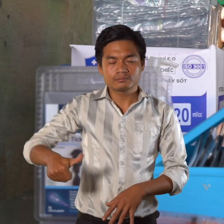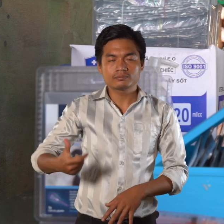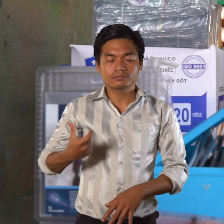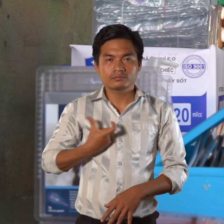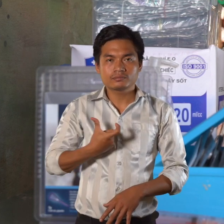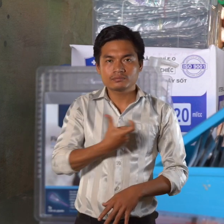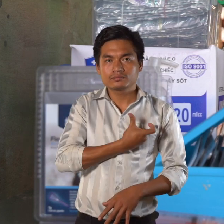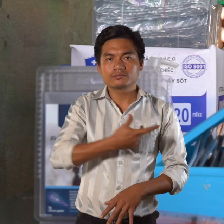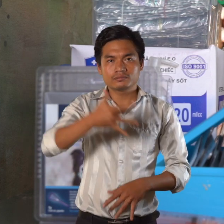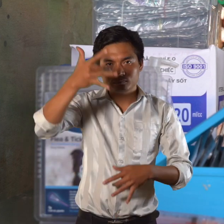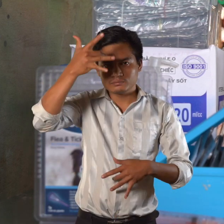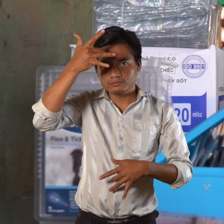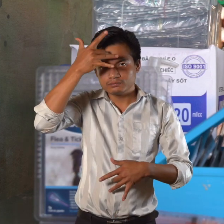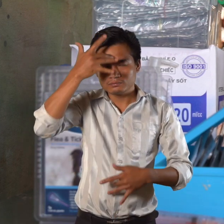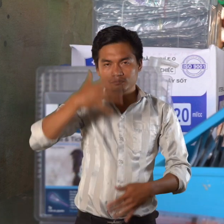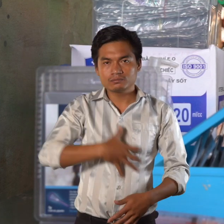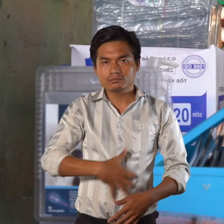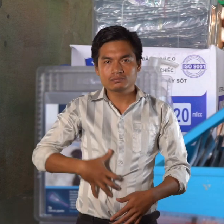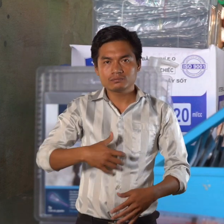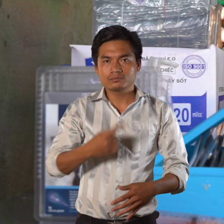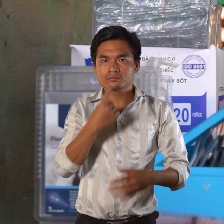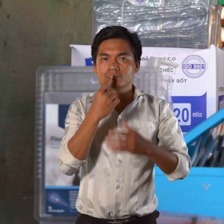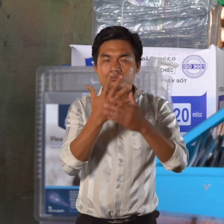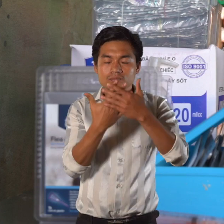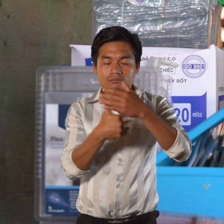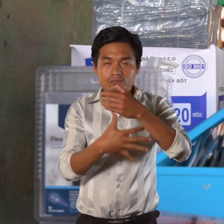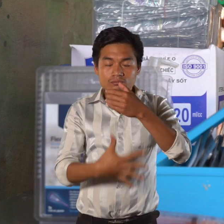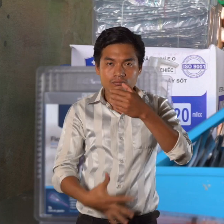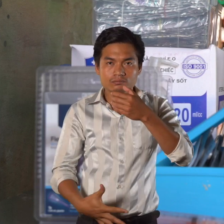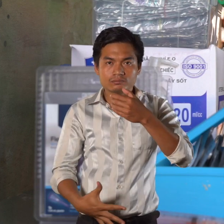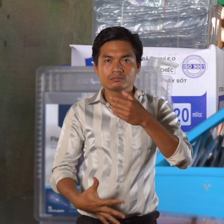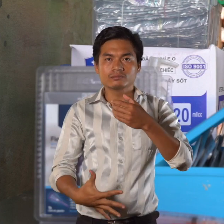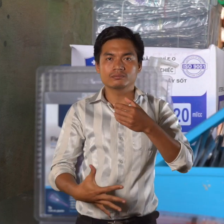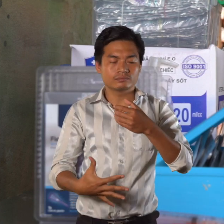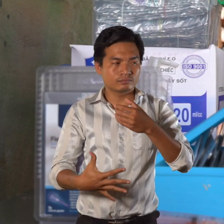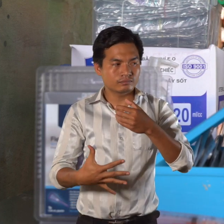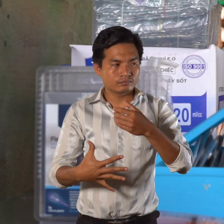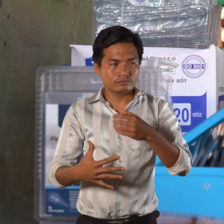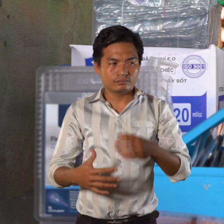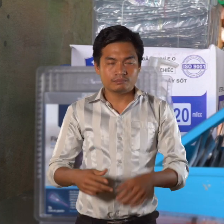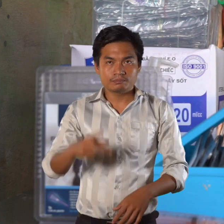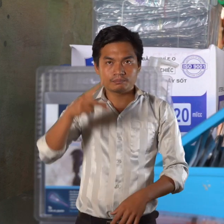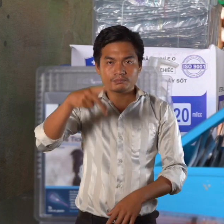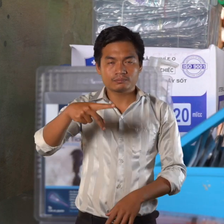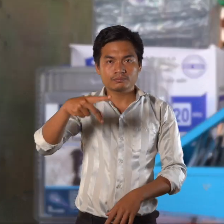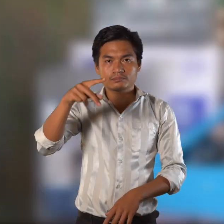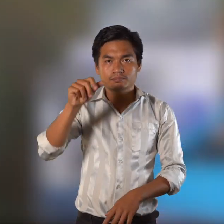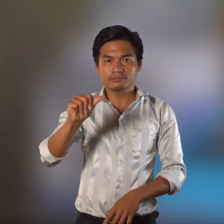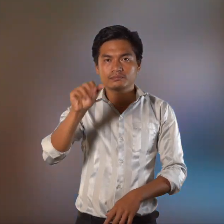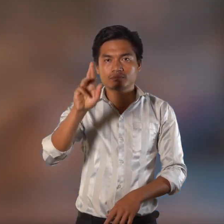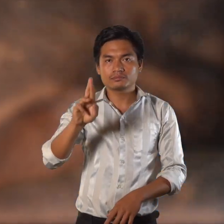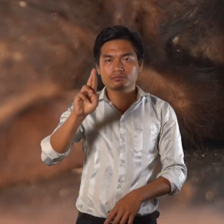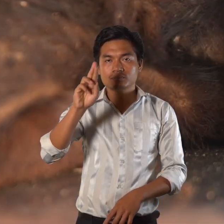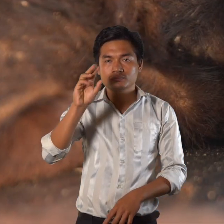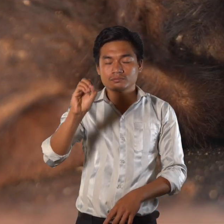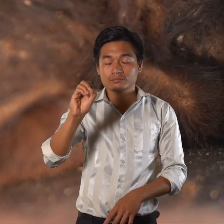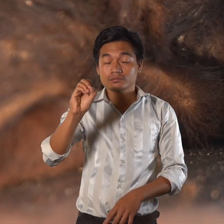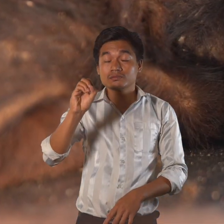មាននៅក្នុងប្រទេសកម្ពុជាយើងគឺជំងឺរាគឈាមដែលបង្កឡើងដោយមេរោគ Parvo